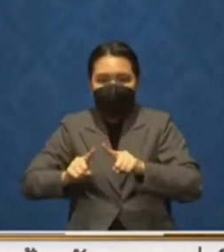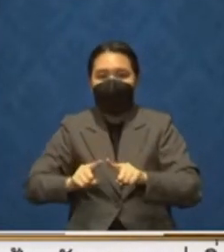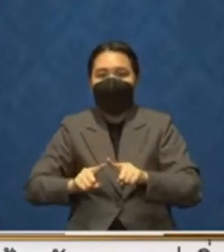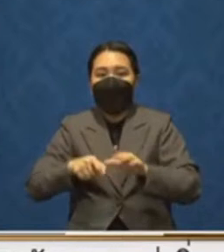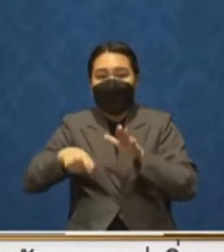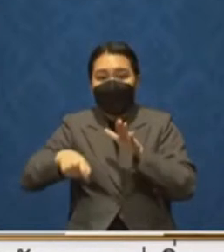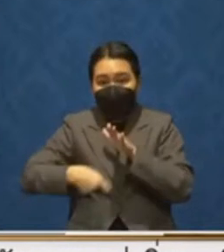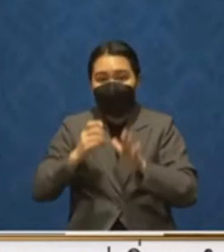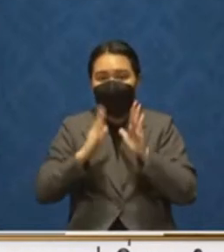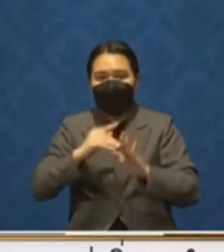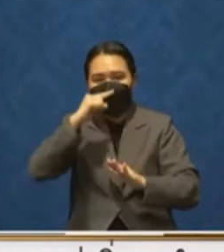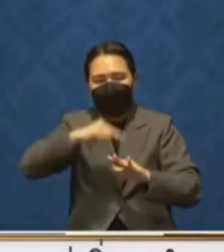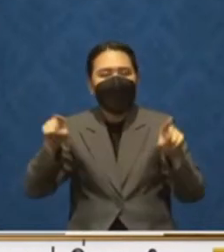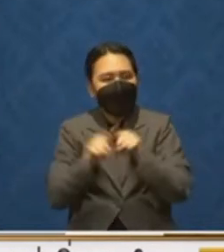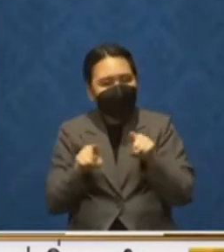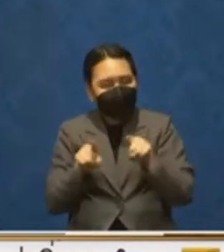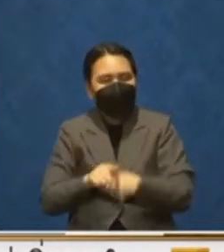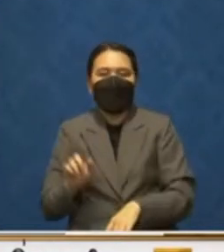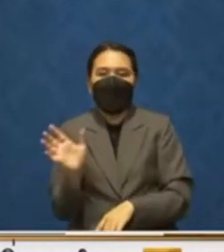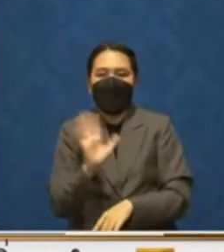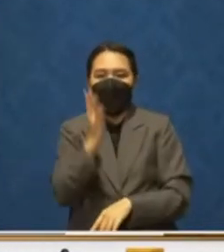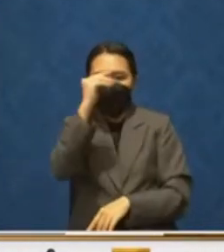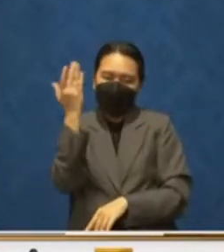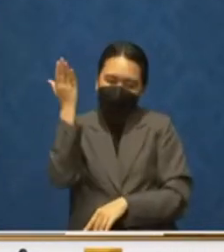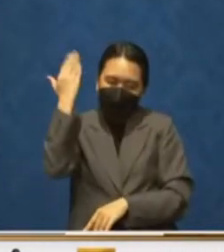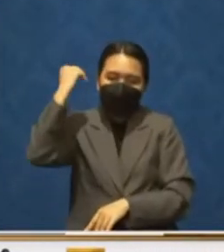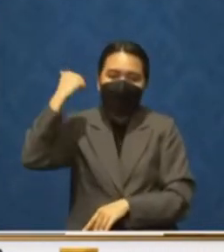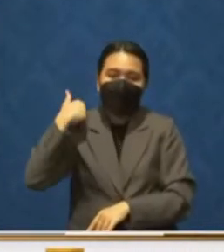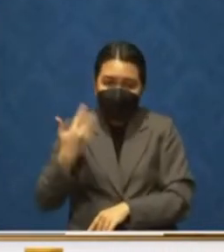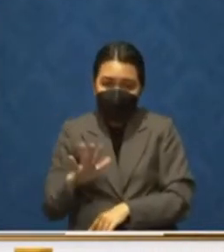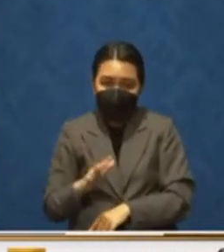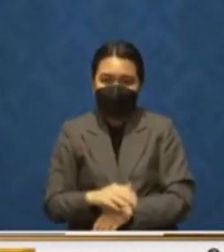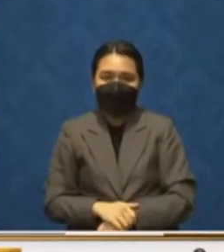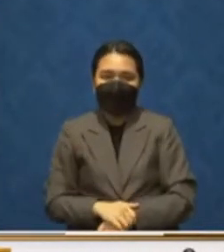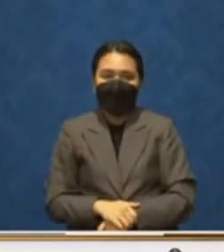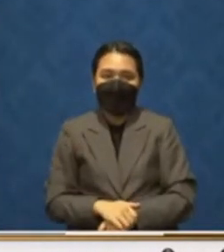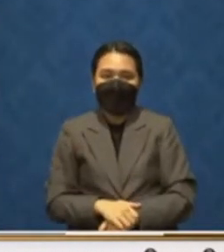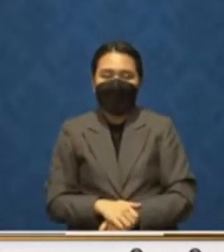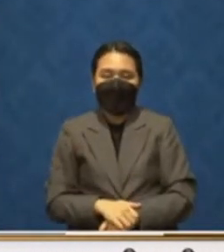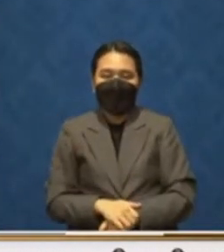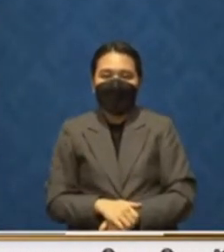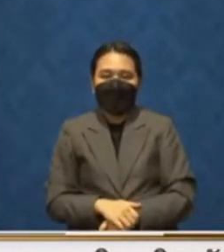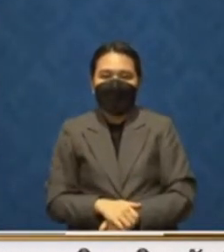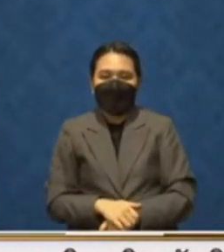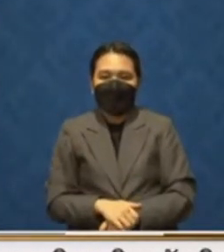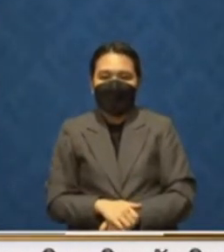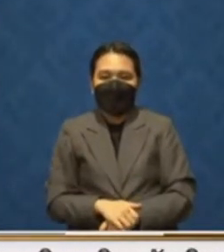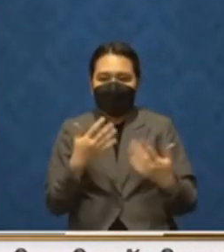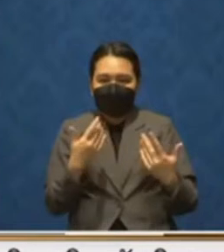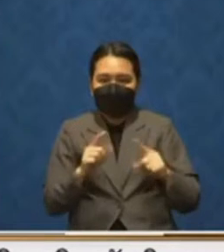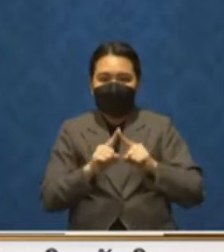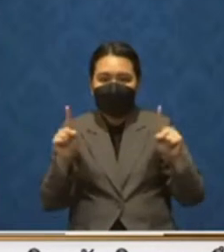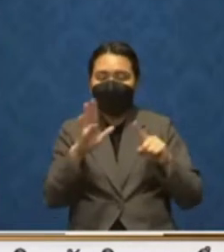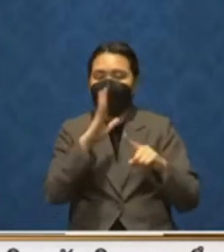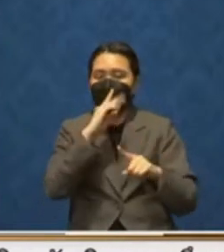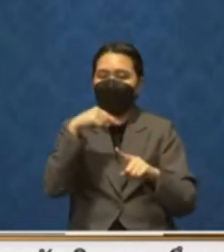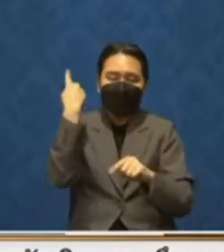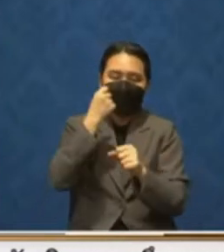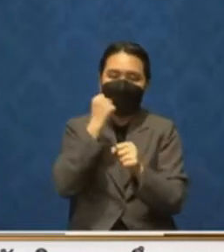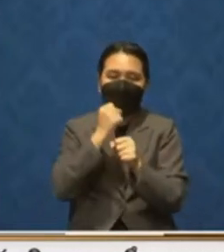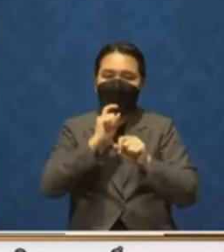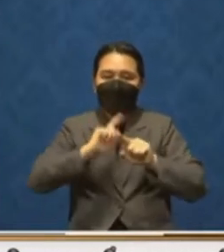เป็นอันขาดเกิดขึ้นมาแล้วเนี่ยใครปฏิเสธว่าที่ผมไม่มีการจัดจากอะไรก็แล้วแต่เถอะ